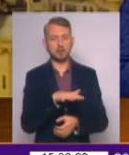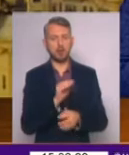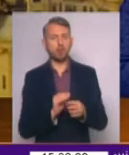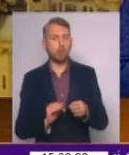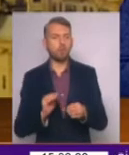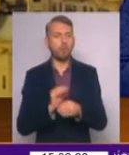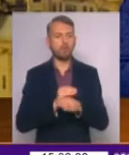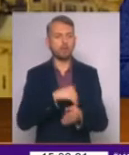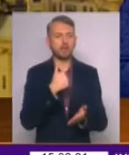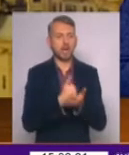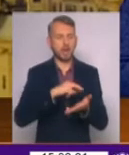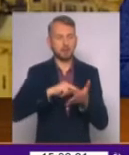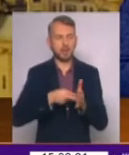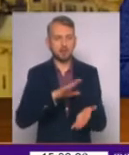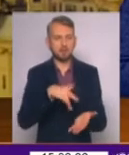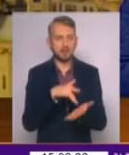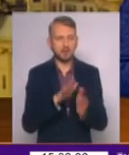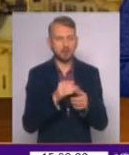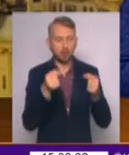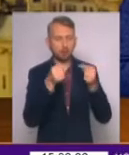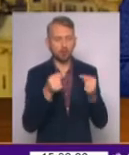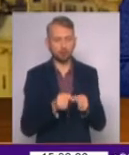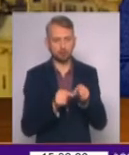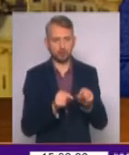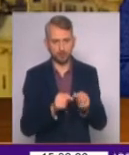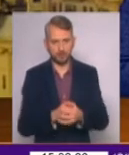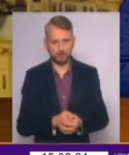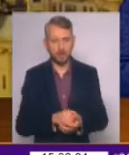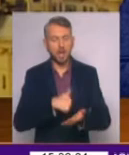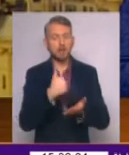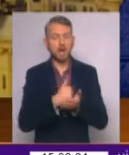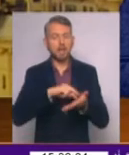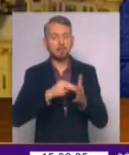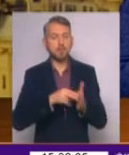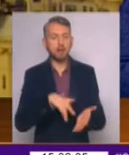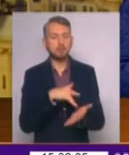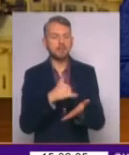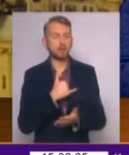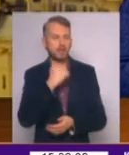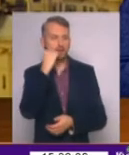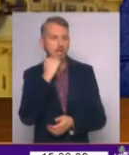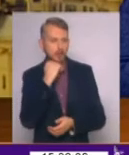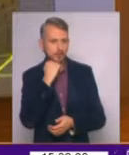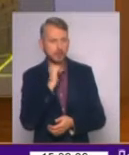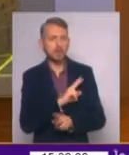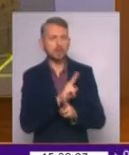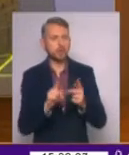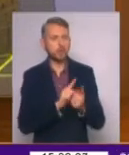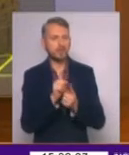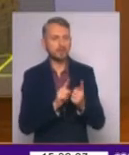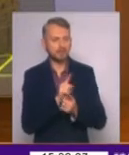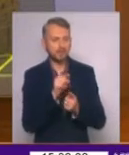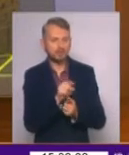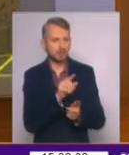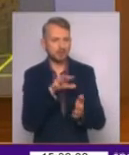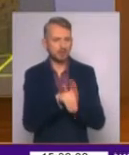доповнюють генеральний план міста і лише уточнюють його. А генеральний план міста в нас старий. Ніхто зміни в нього,